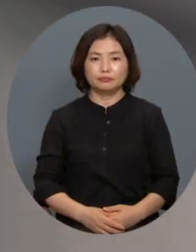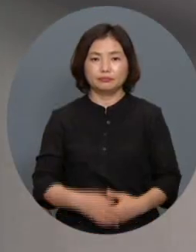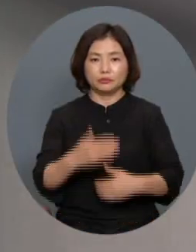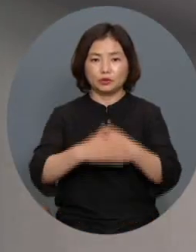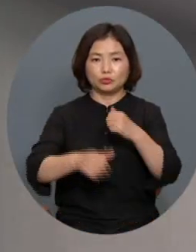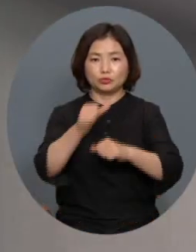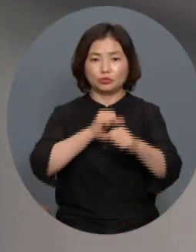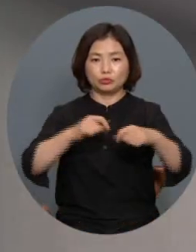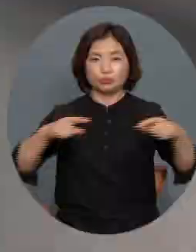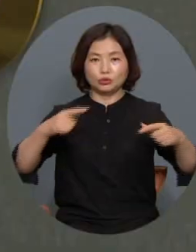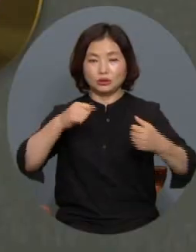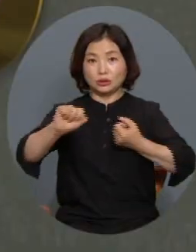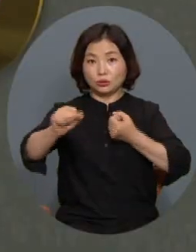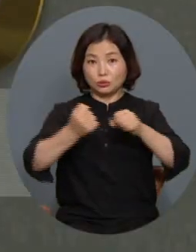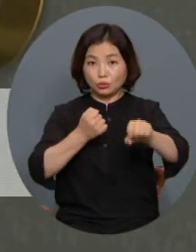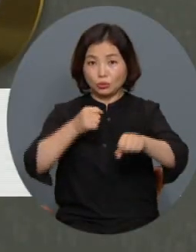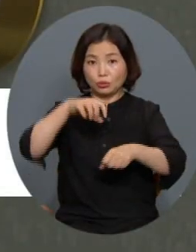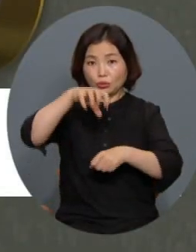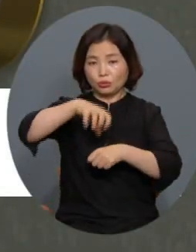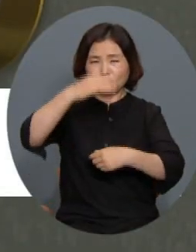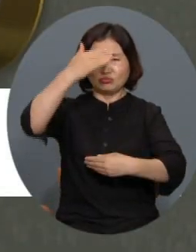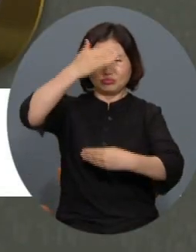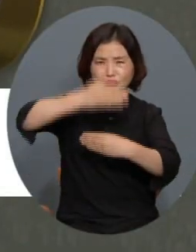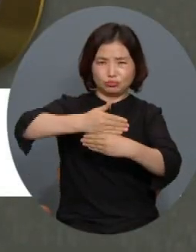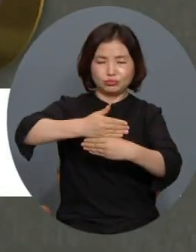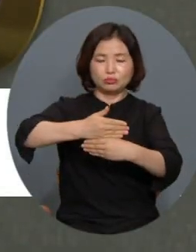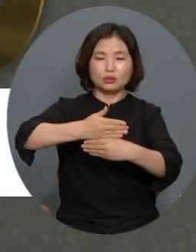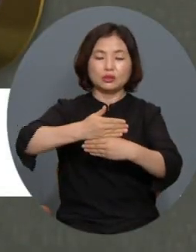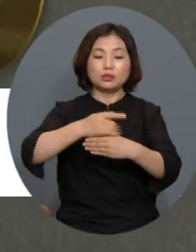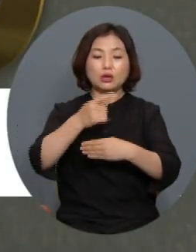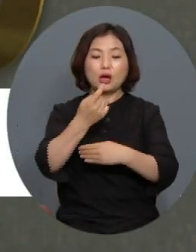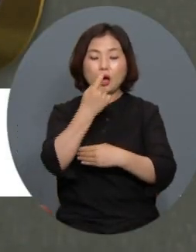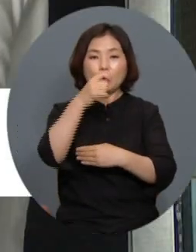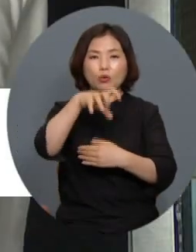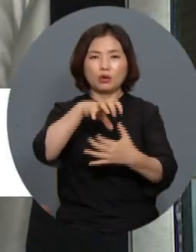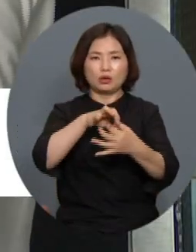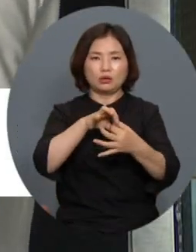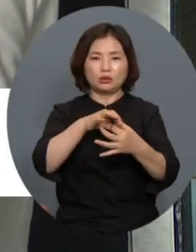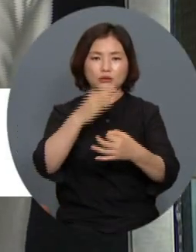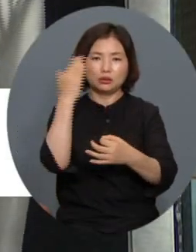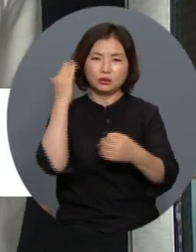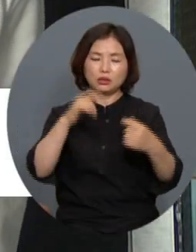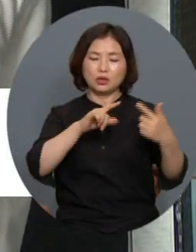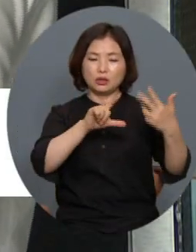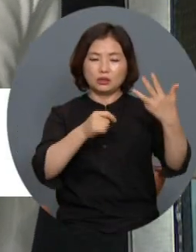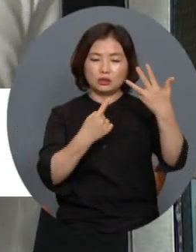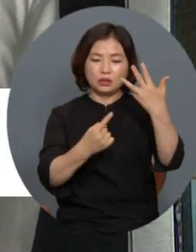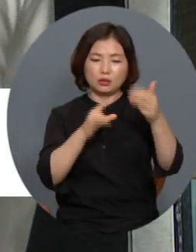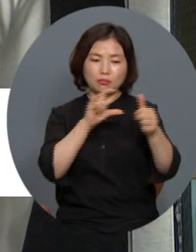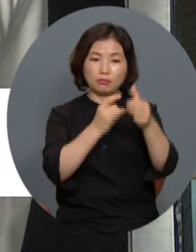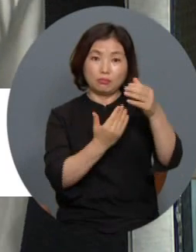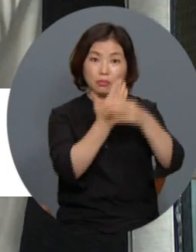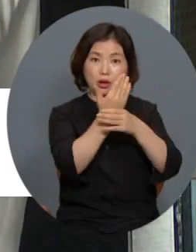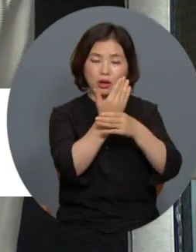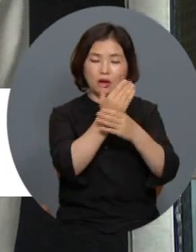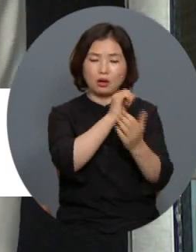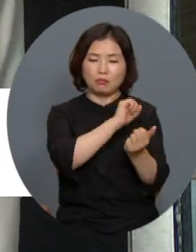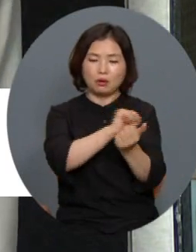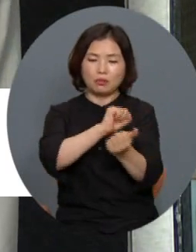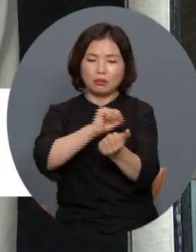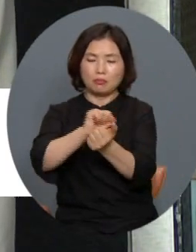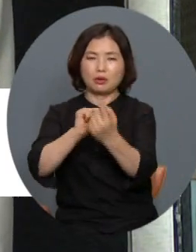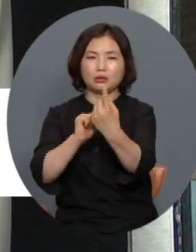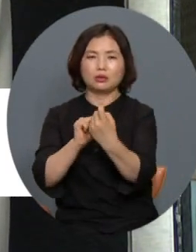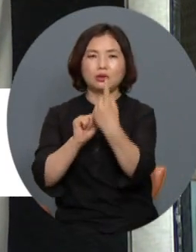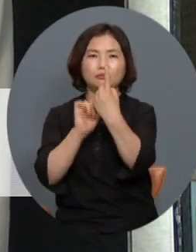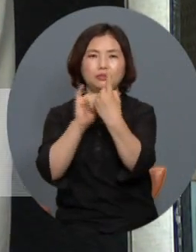대구 수성구의 한 태권도 학원 문이 굳게 닫혔습니다. 이 학원과 관련해 지난 1일 확진자 1명이 나온 뒤 추가로 11명이